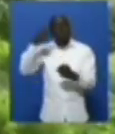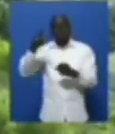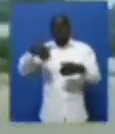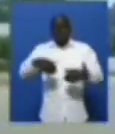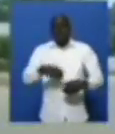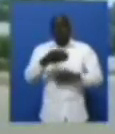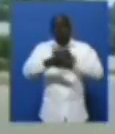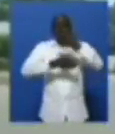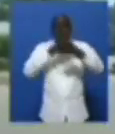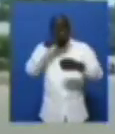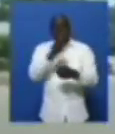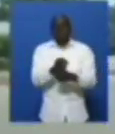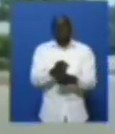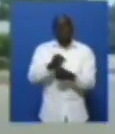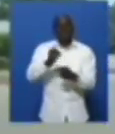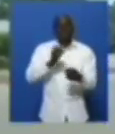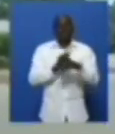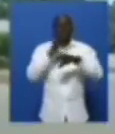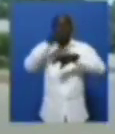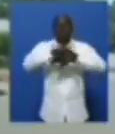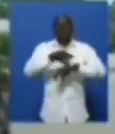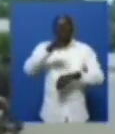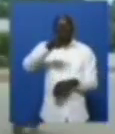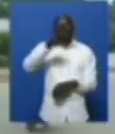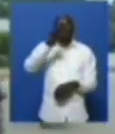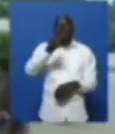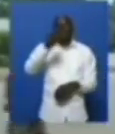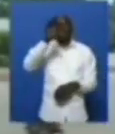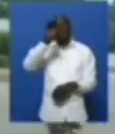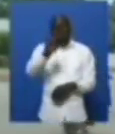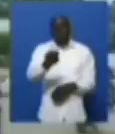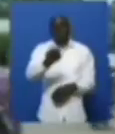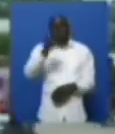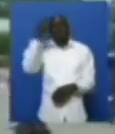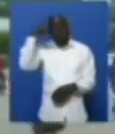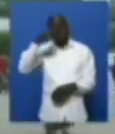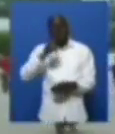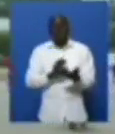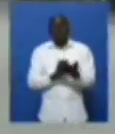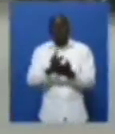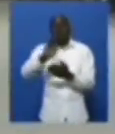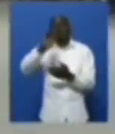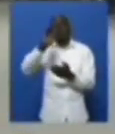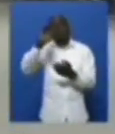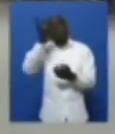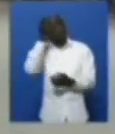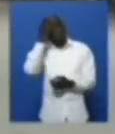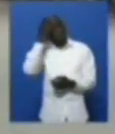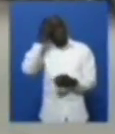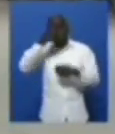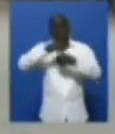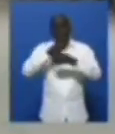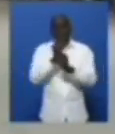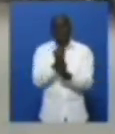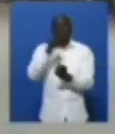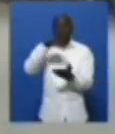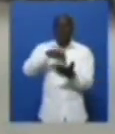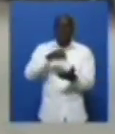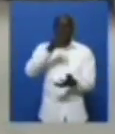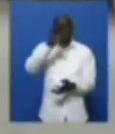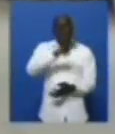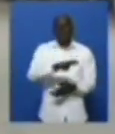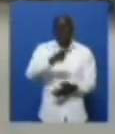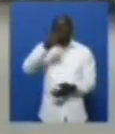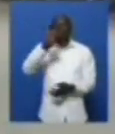à travers les RDA, le Rassemblement démocratique africain, parti politique créé en 1946 et dont il est avec le président